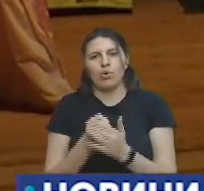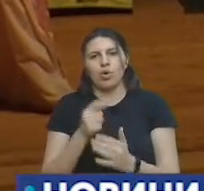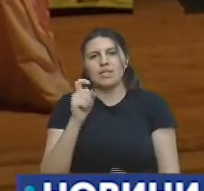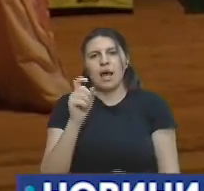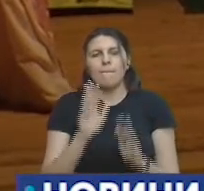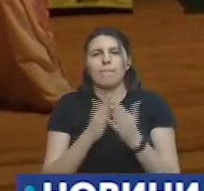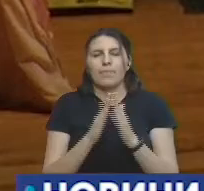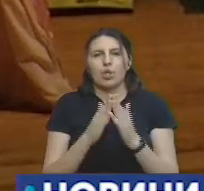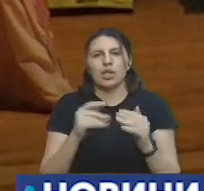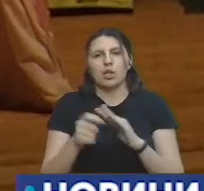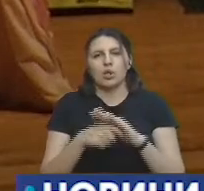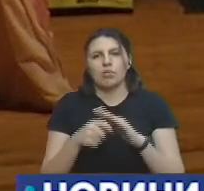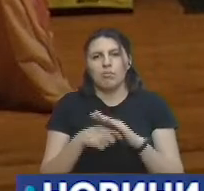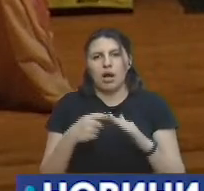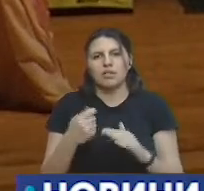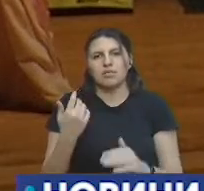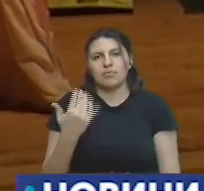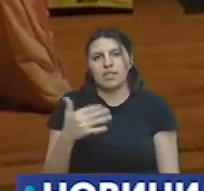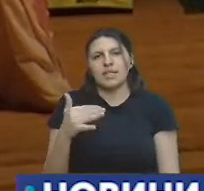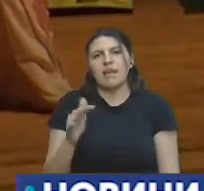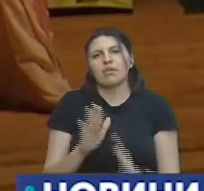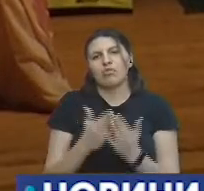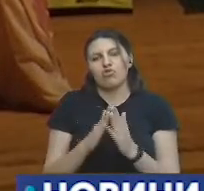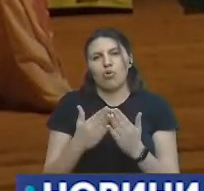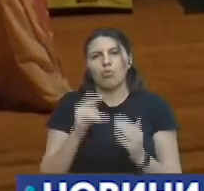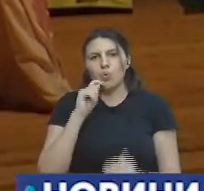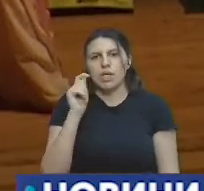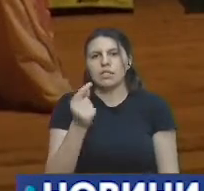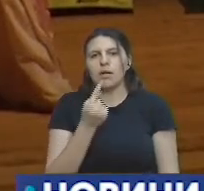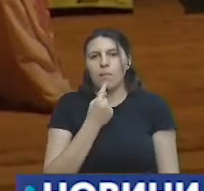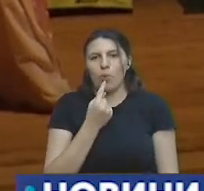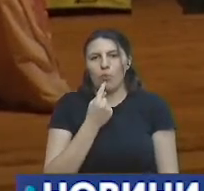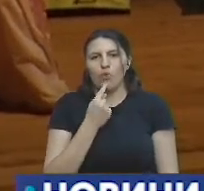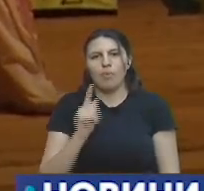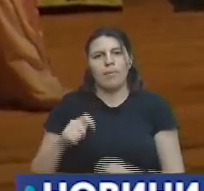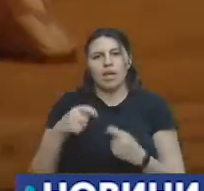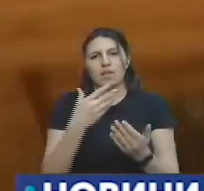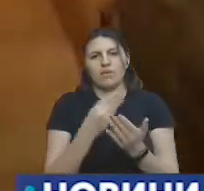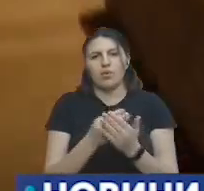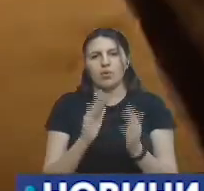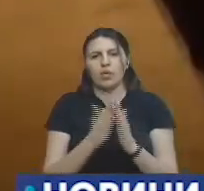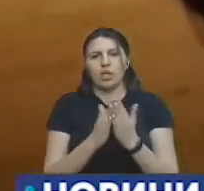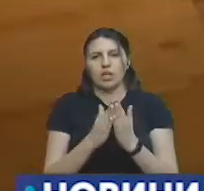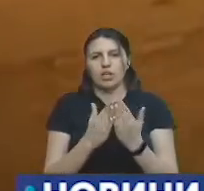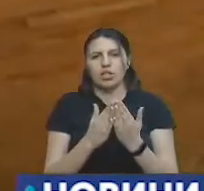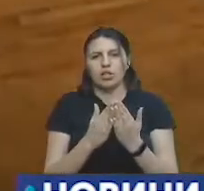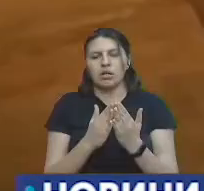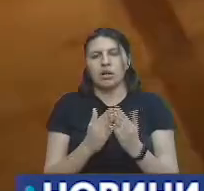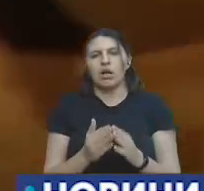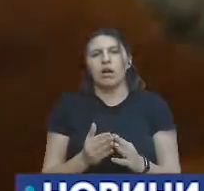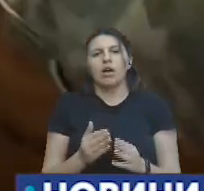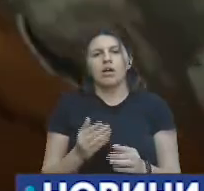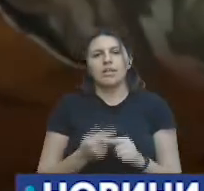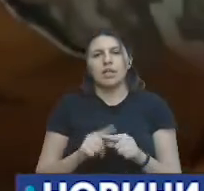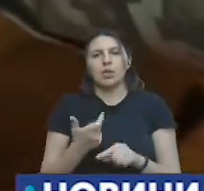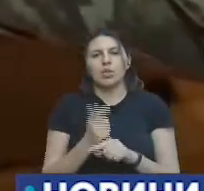Донбасу майже 500 книжок української мови. Я маю честь передати свою книжку, яка називається «Листи з далеку». Це дуже